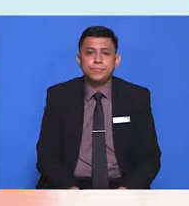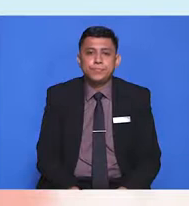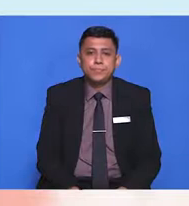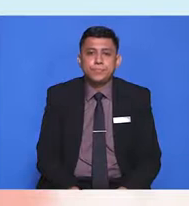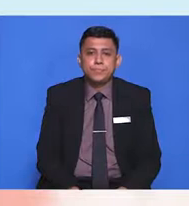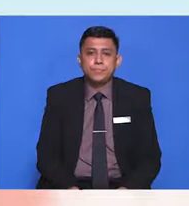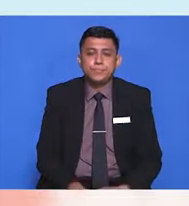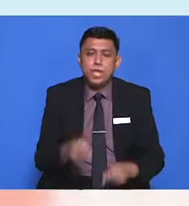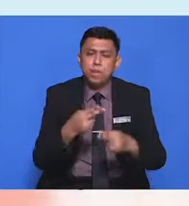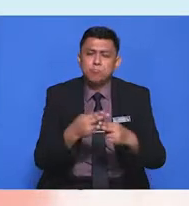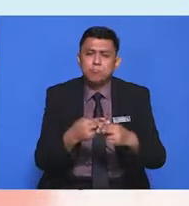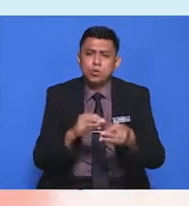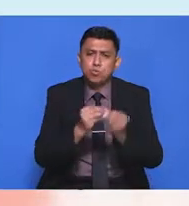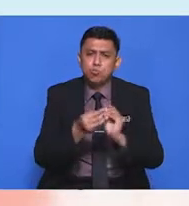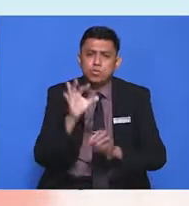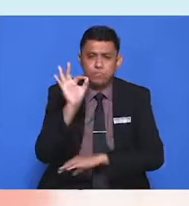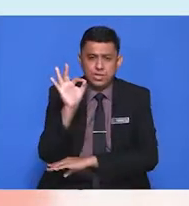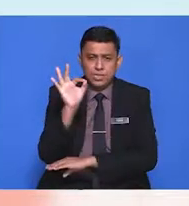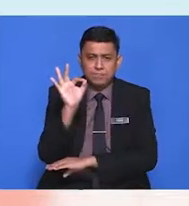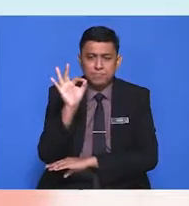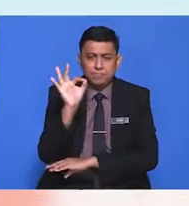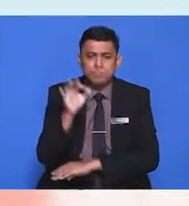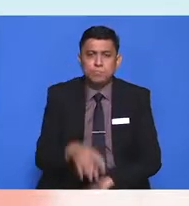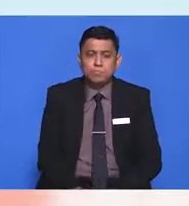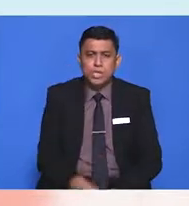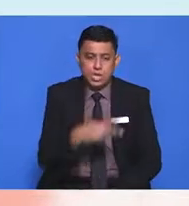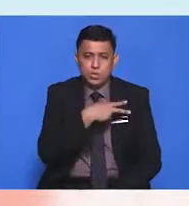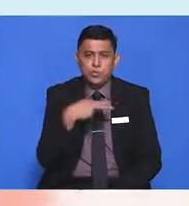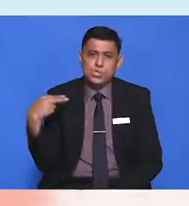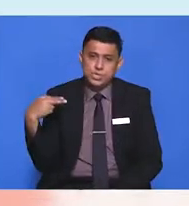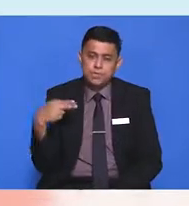Nyatakan nama negara Asia Tenggara bagi label 9. Indonesia.